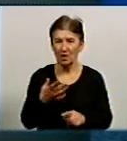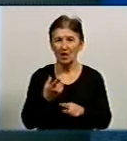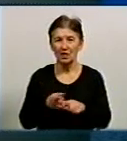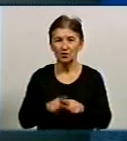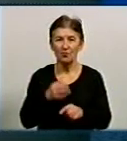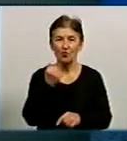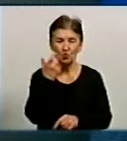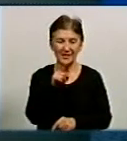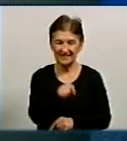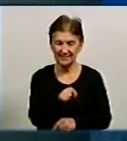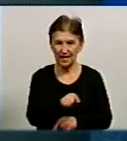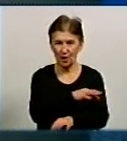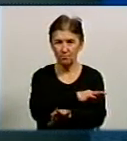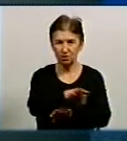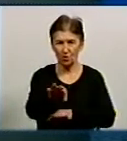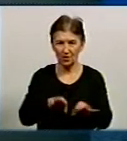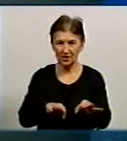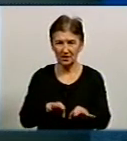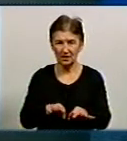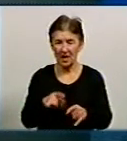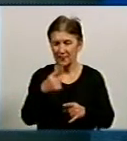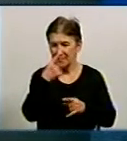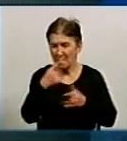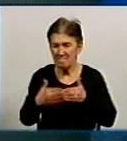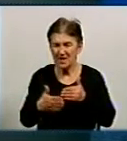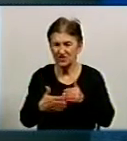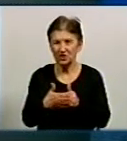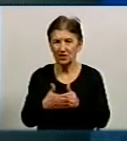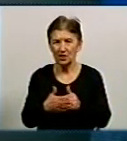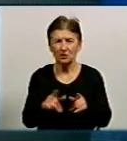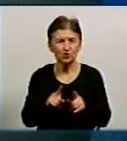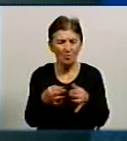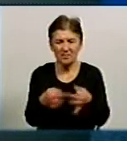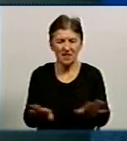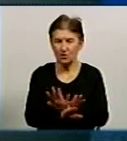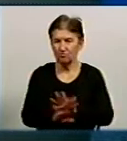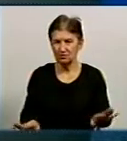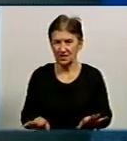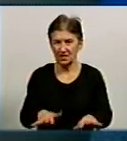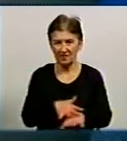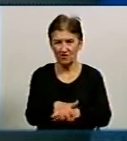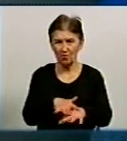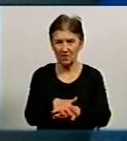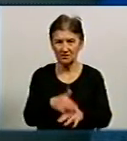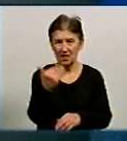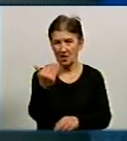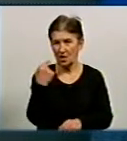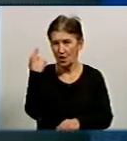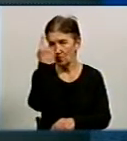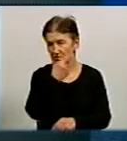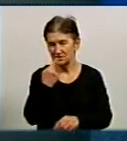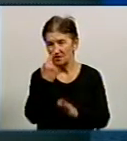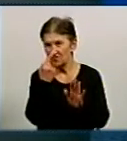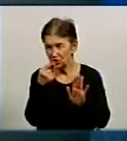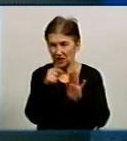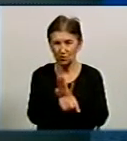коли цей проєкт був на межі того, щоб його не допустили до голосування в громадському бюджеті, я особисто втрутився і